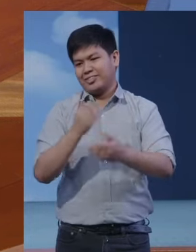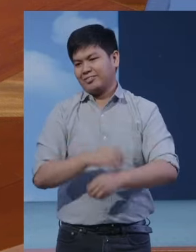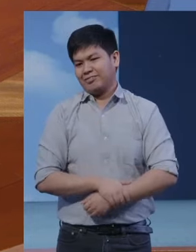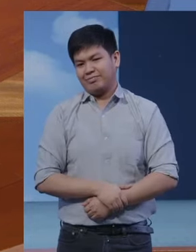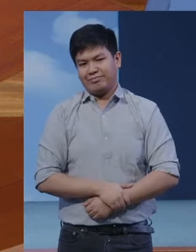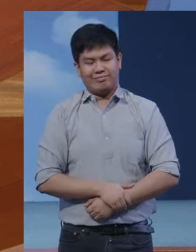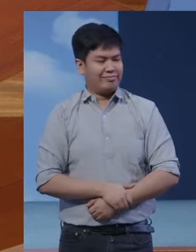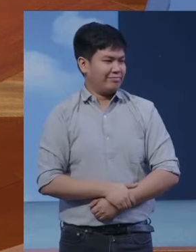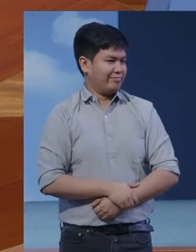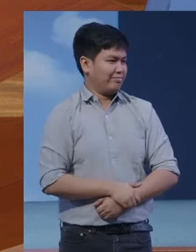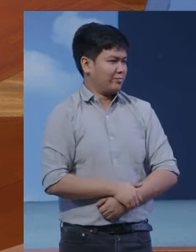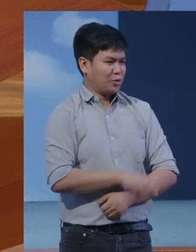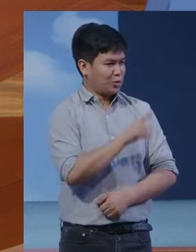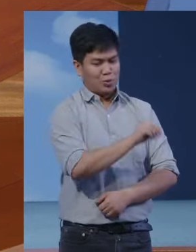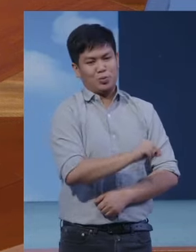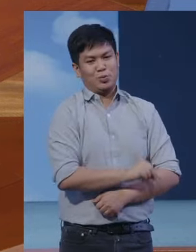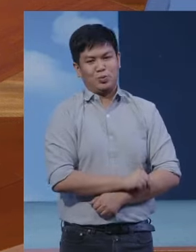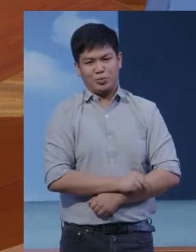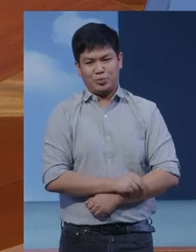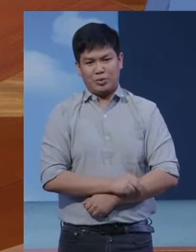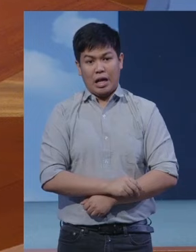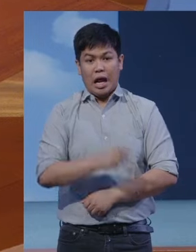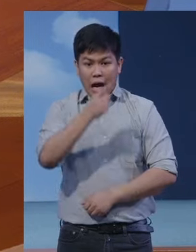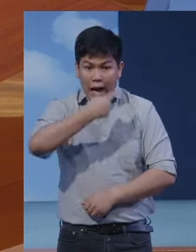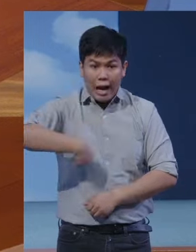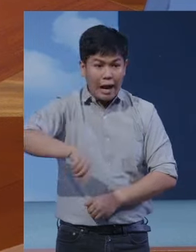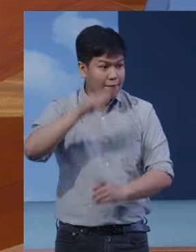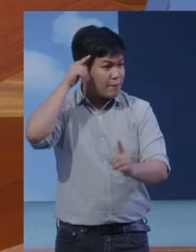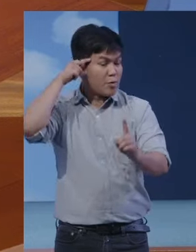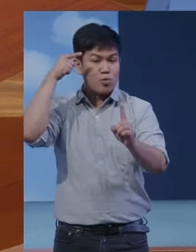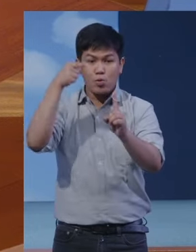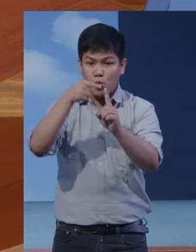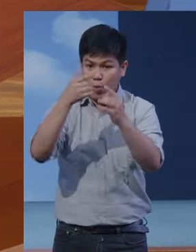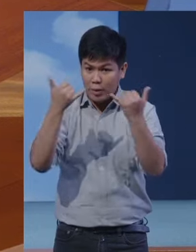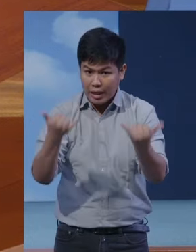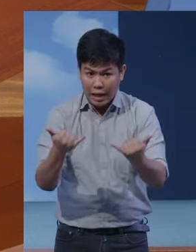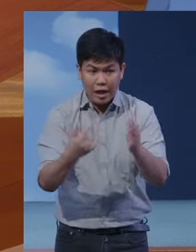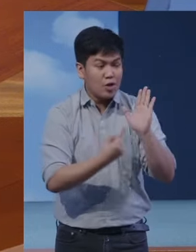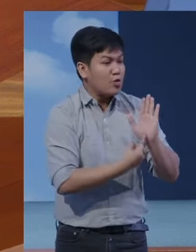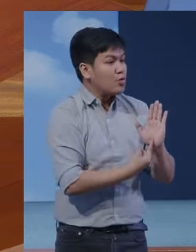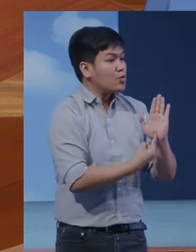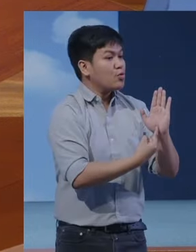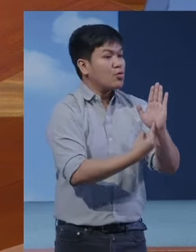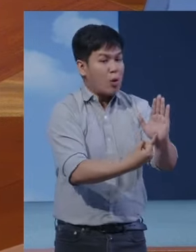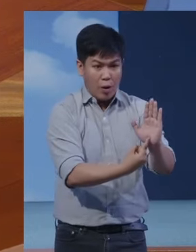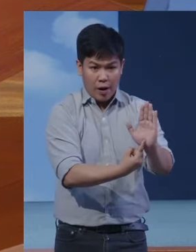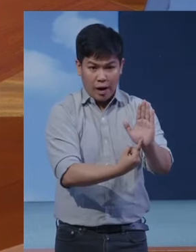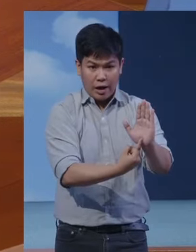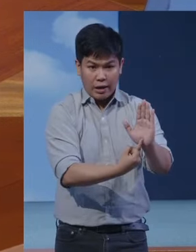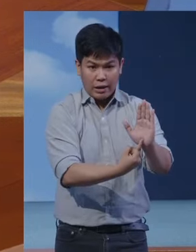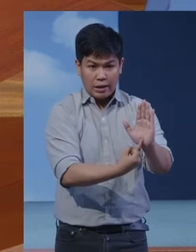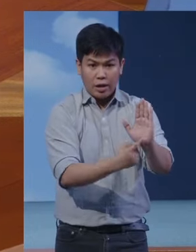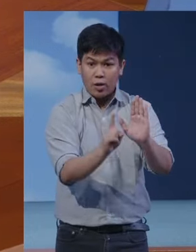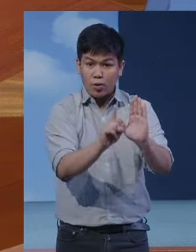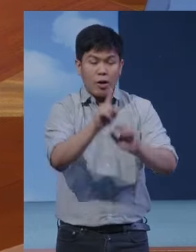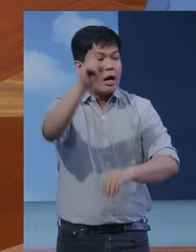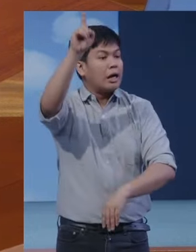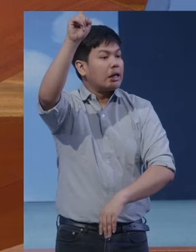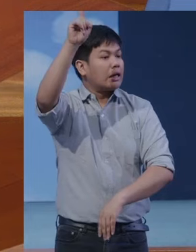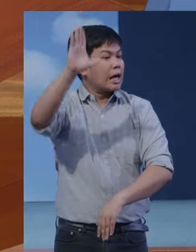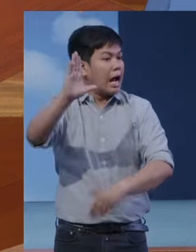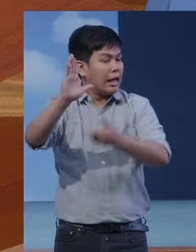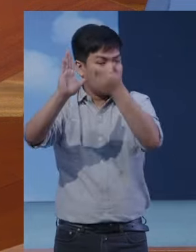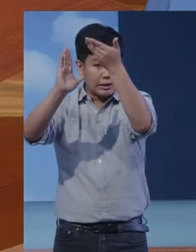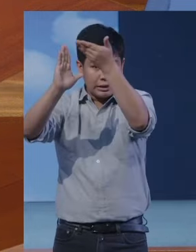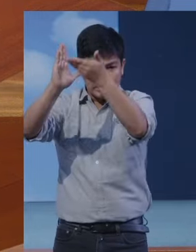araw na ito Hindi po ang aming pong objective ay ipakita sa inyo na ang Diyos